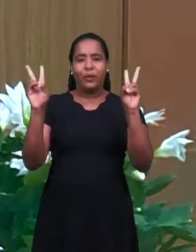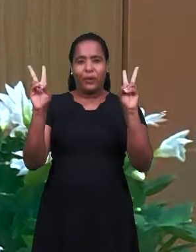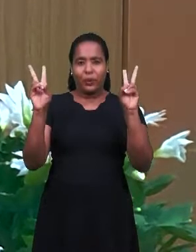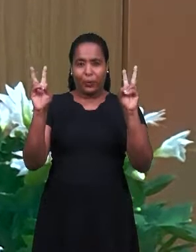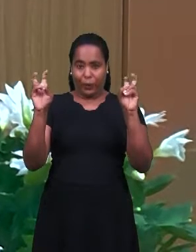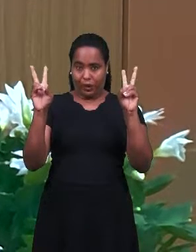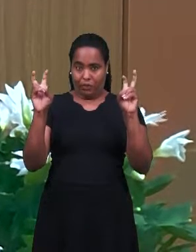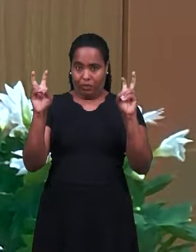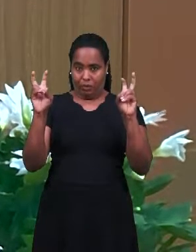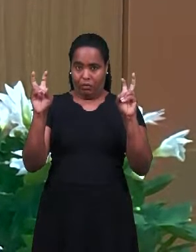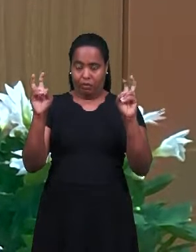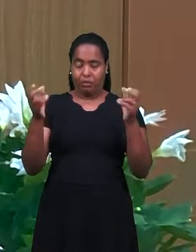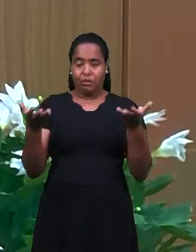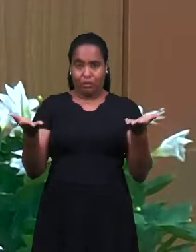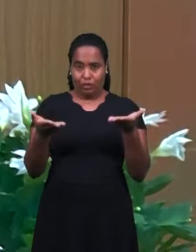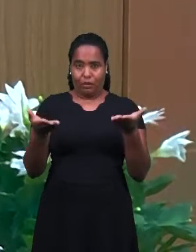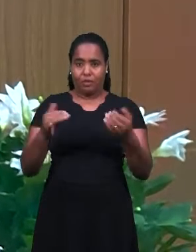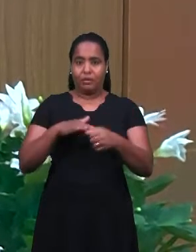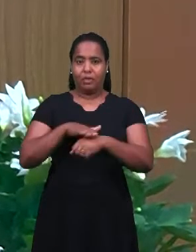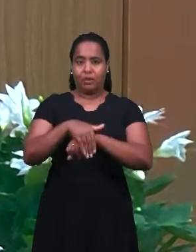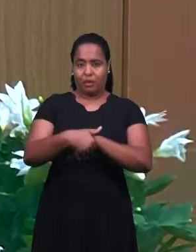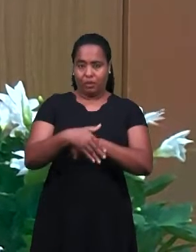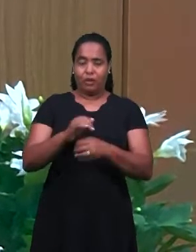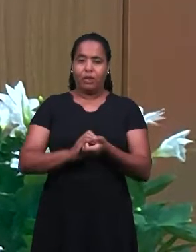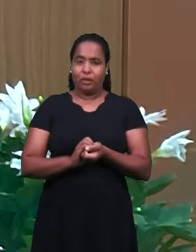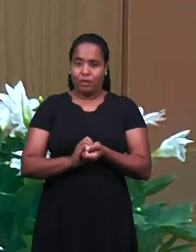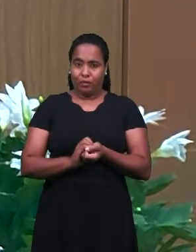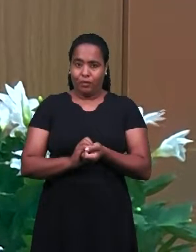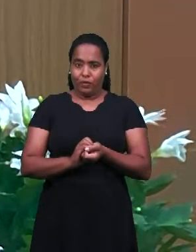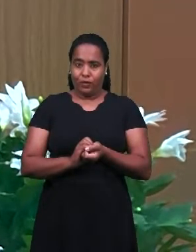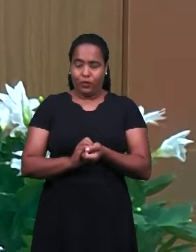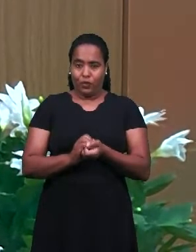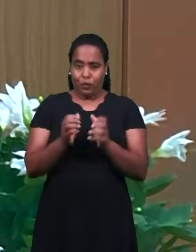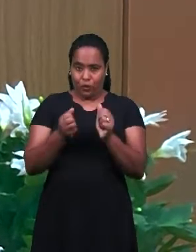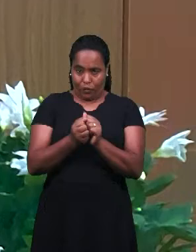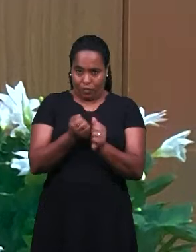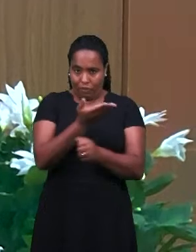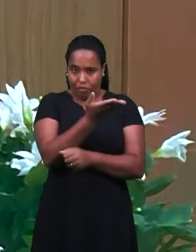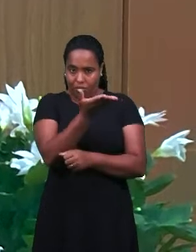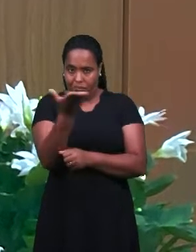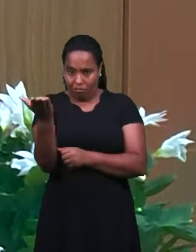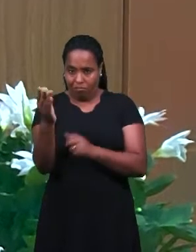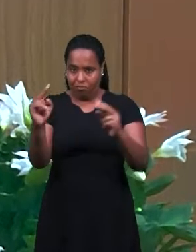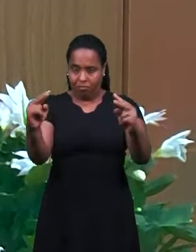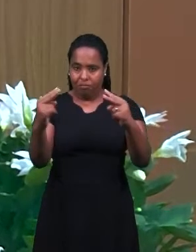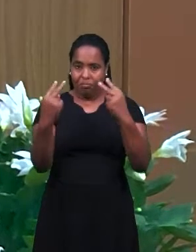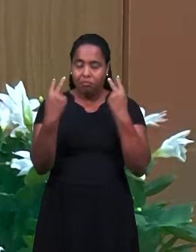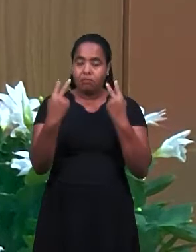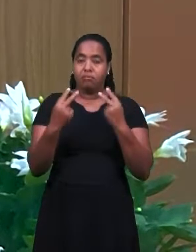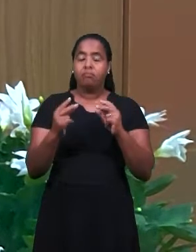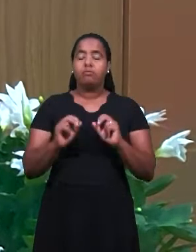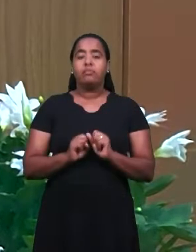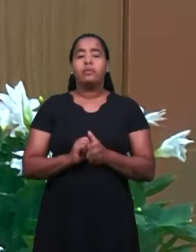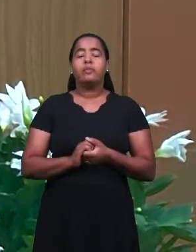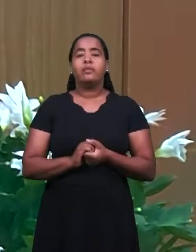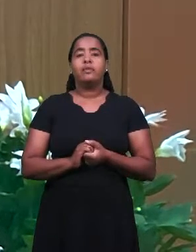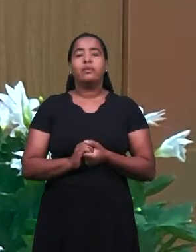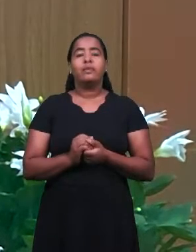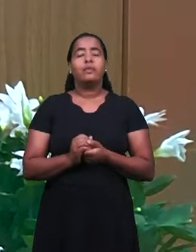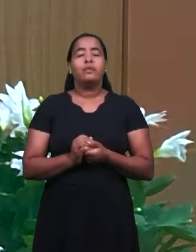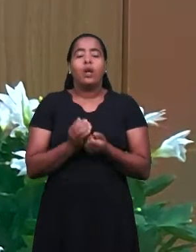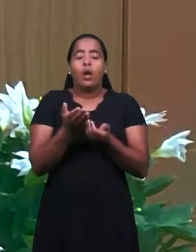то, о чем мы с вами поразмышляем сегодня вечером вместе с вами,